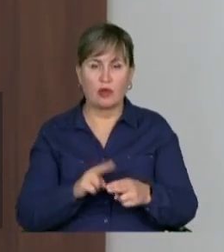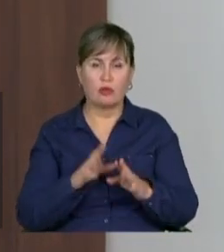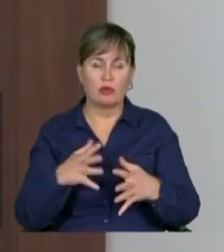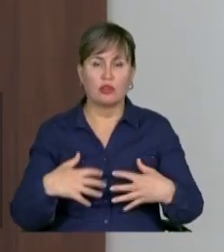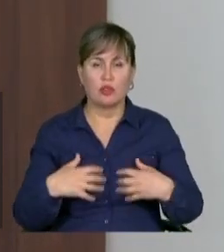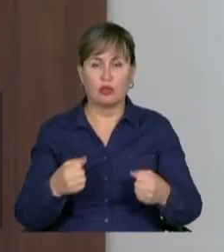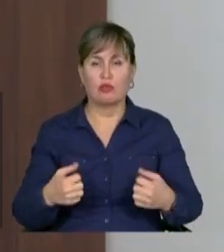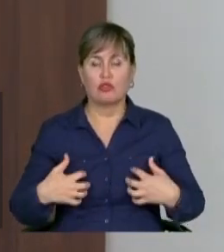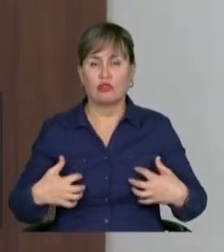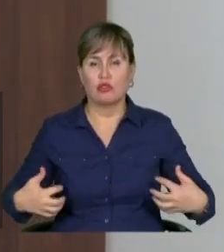здоровых животных